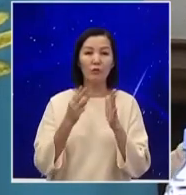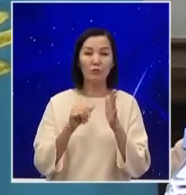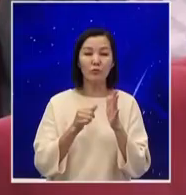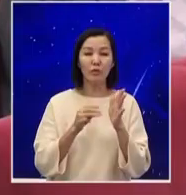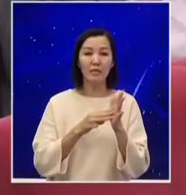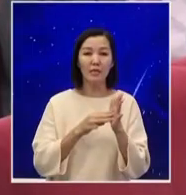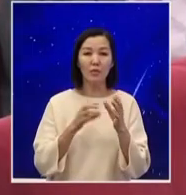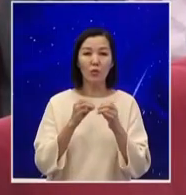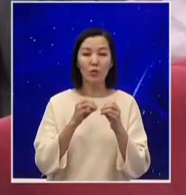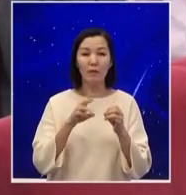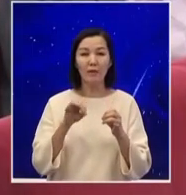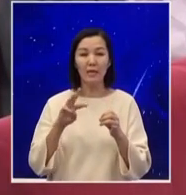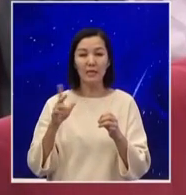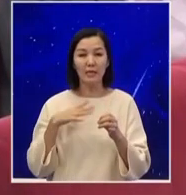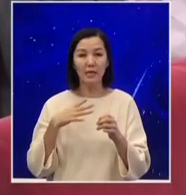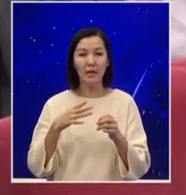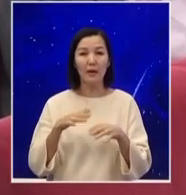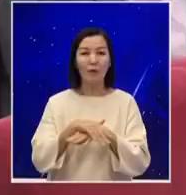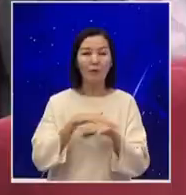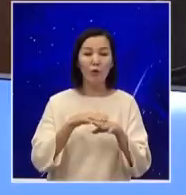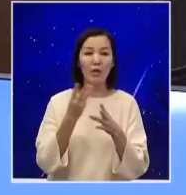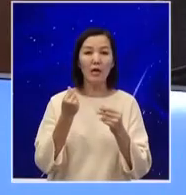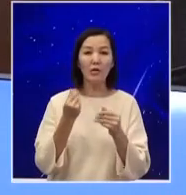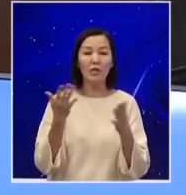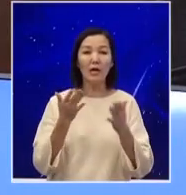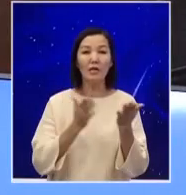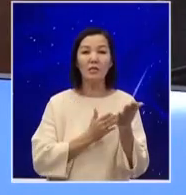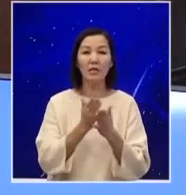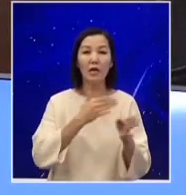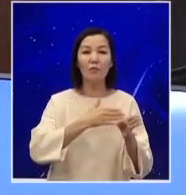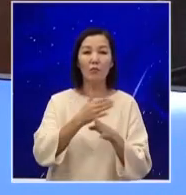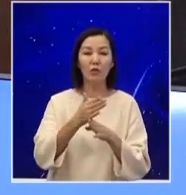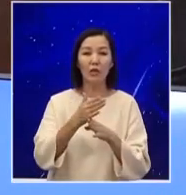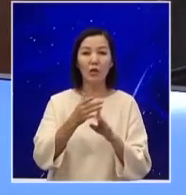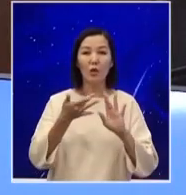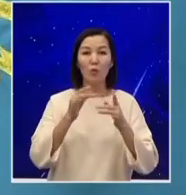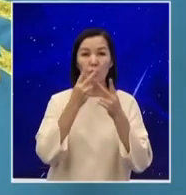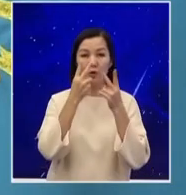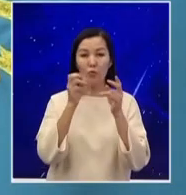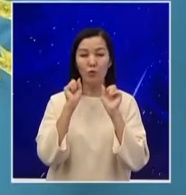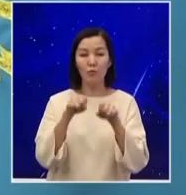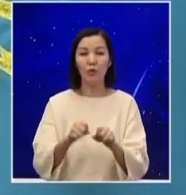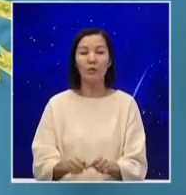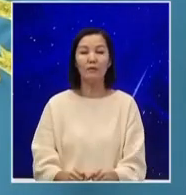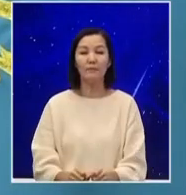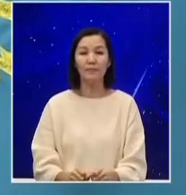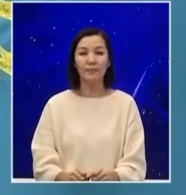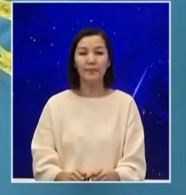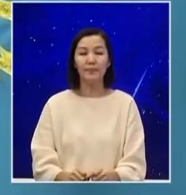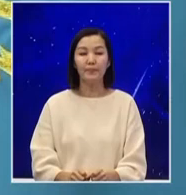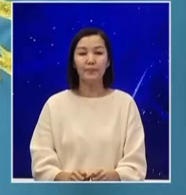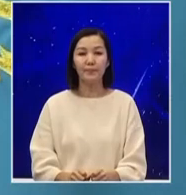683,8 миллиард теңге. Бұл арқылы Бұқара қаржының қай салаға жұмсалғанын онлайн көре алады. Мы же ничего не скрываем. У